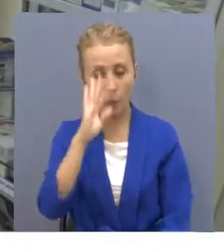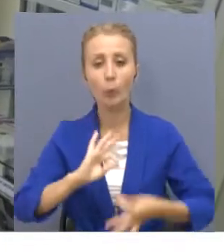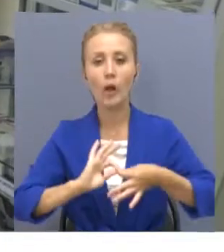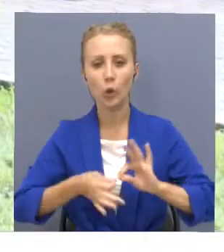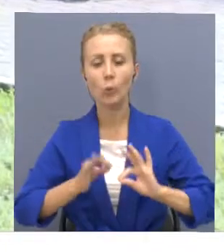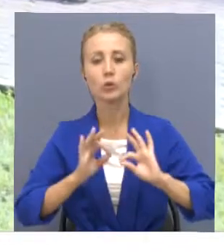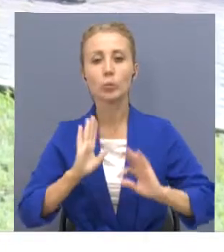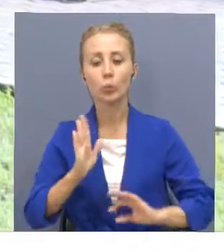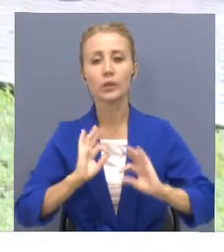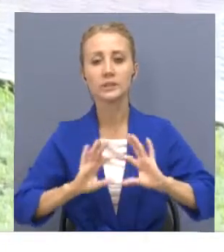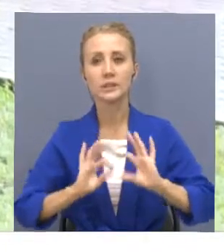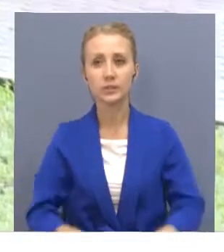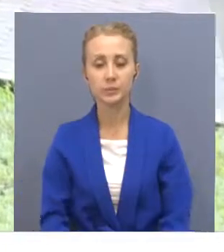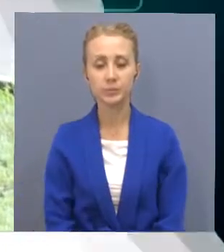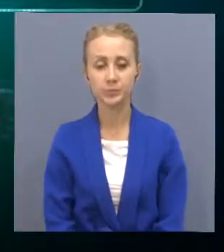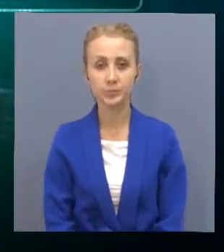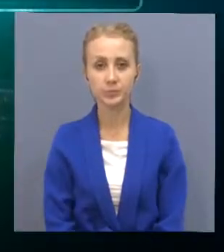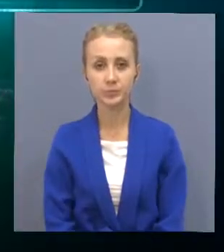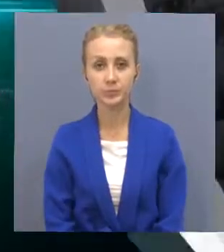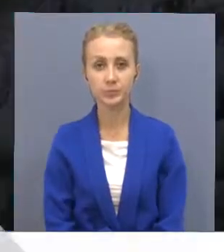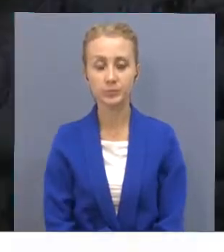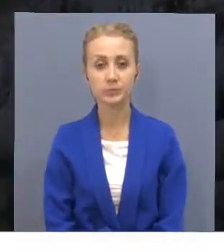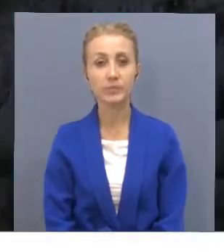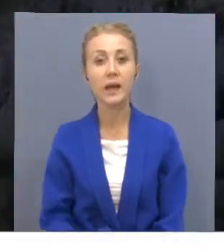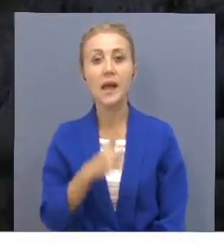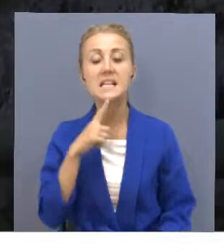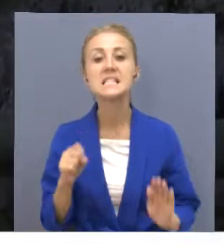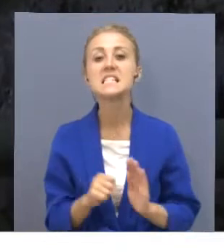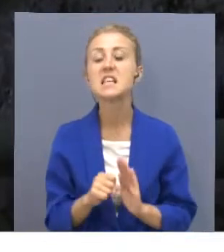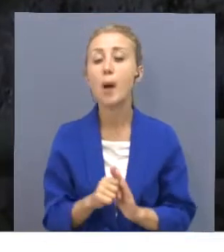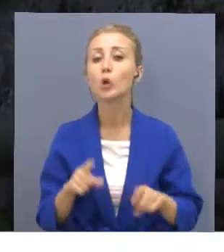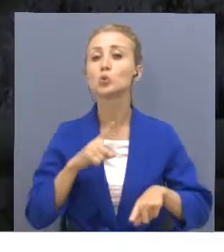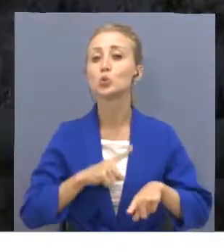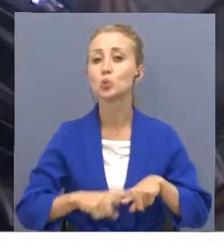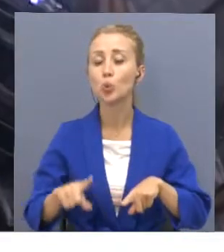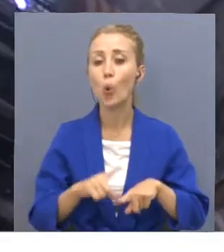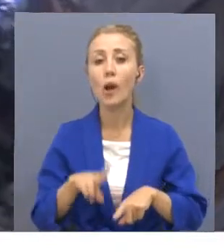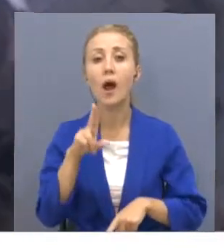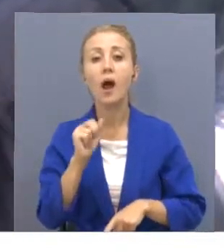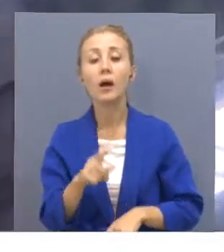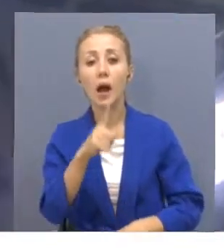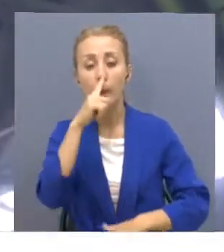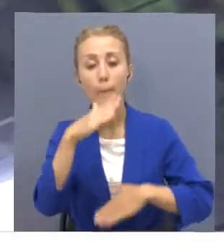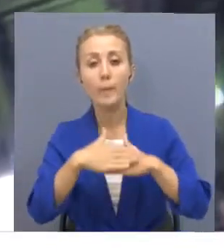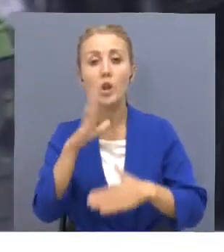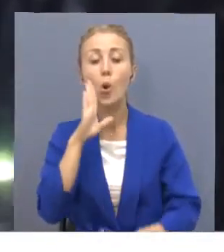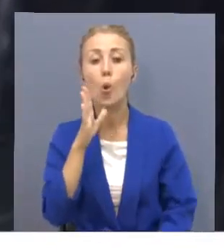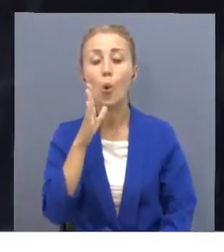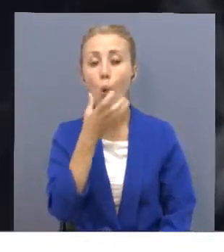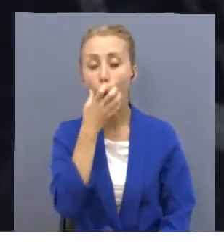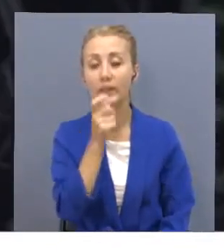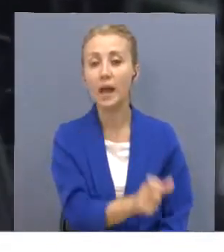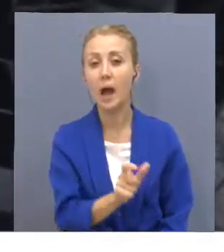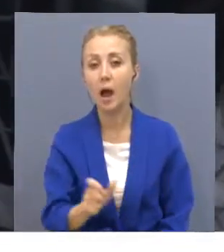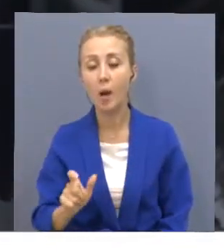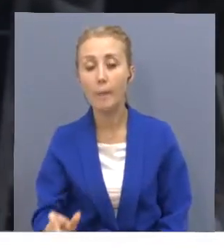подробно расскажу вам через несколько минут. Я Альмира Сатыбаева. Зима не за горами. О том, как готовиться к предстоящему отопительному сезону,